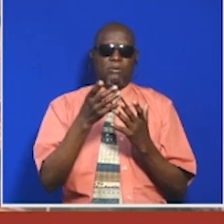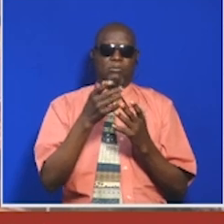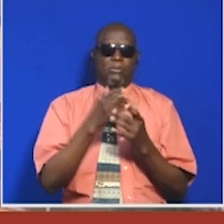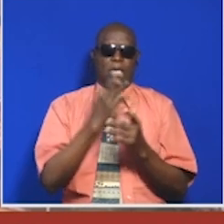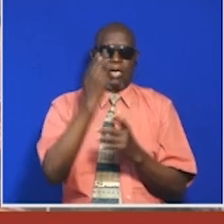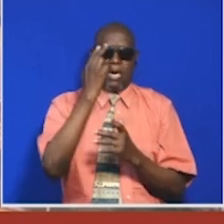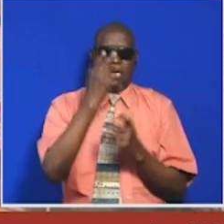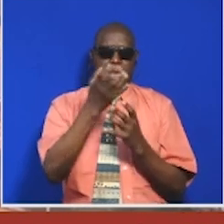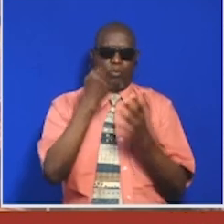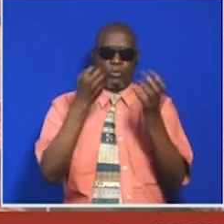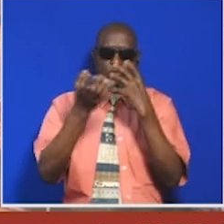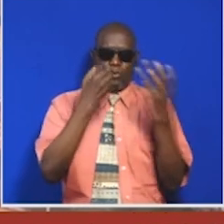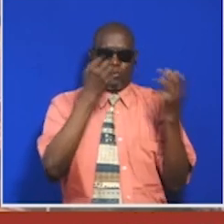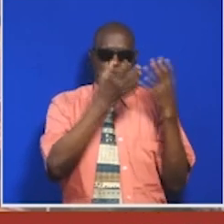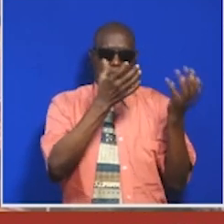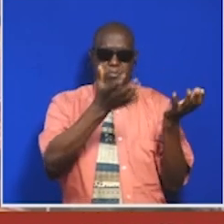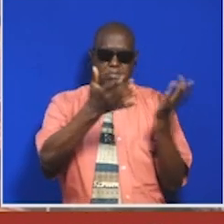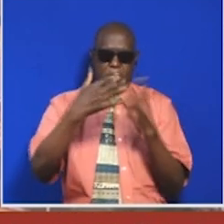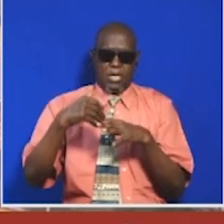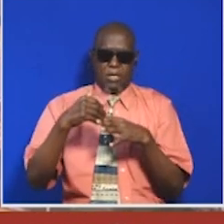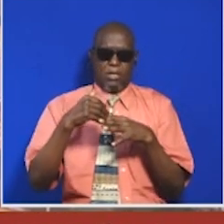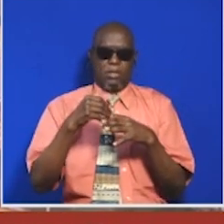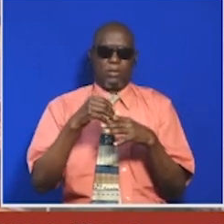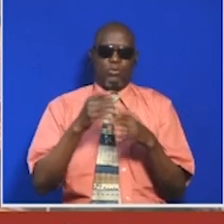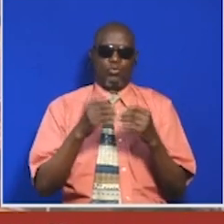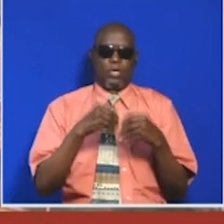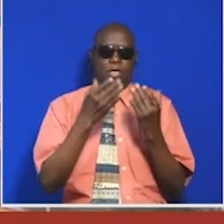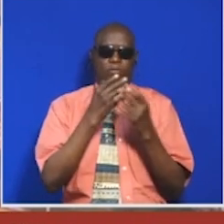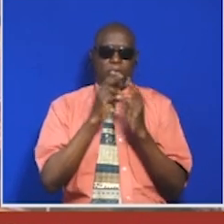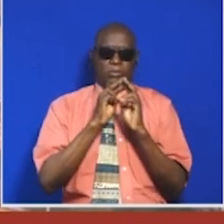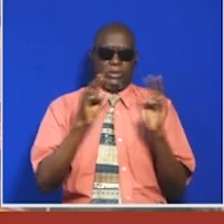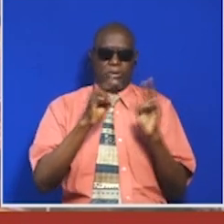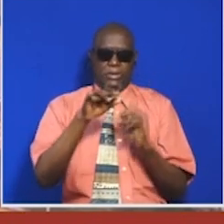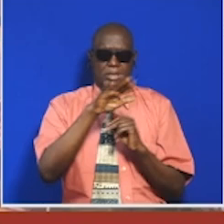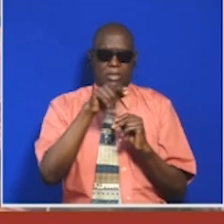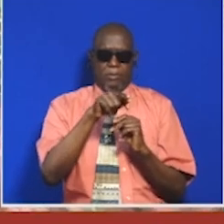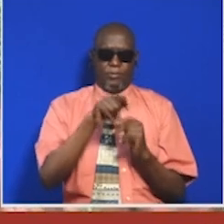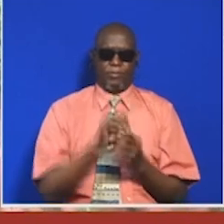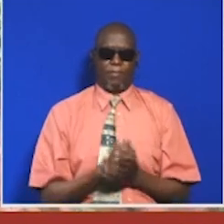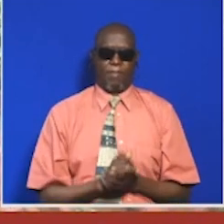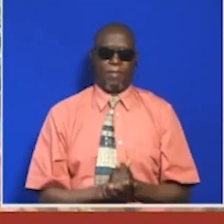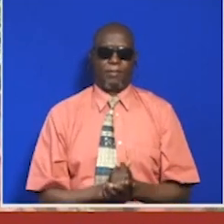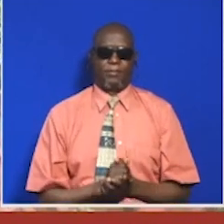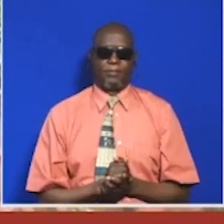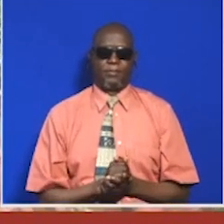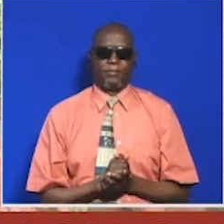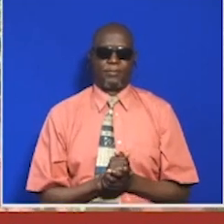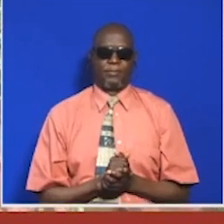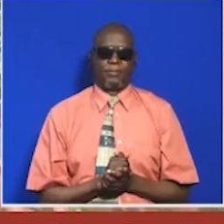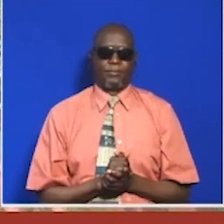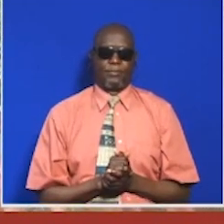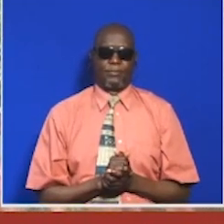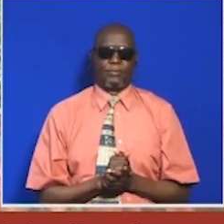kuhakikisha usalama unaimarishwa eneo hilo la kaskazini mwa bonde la Ufa. Kwa